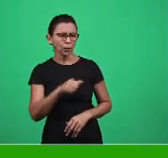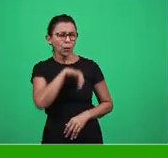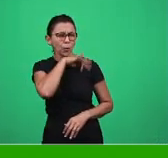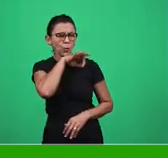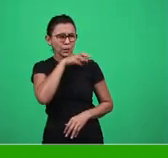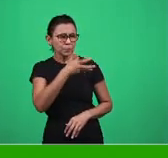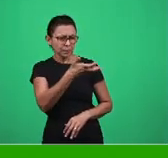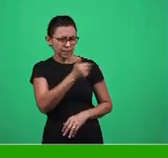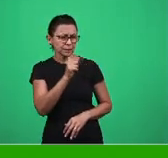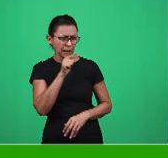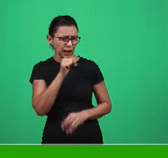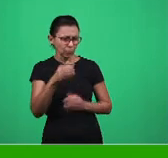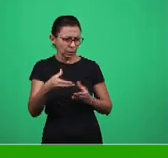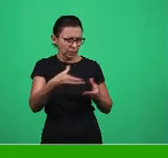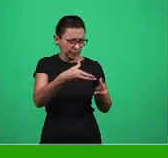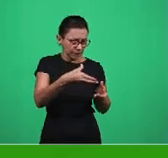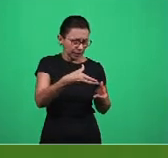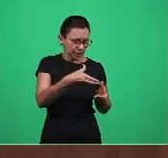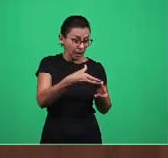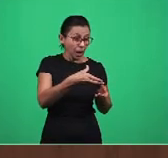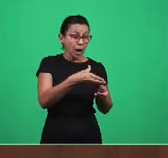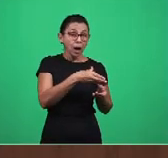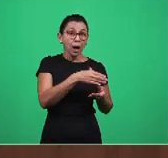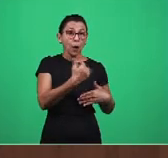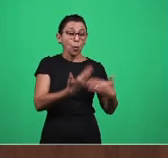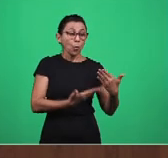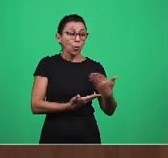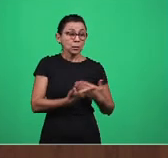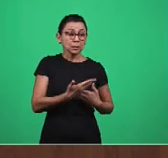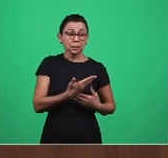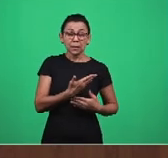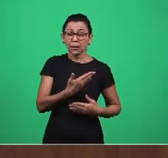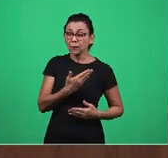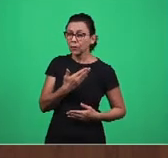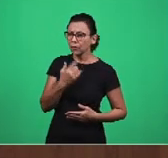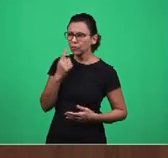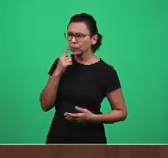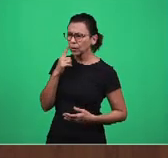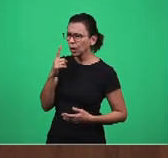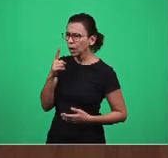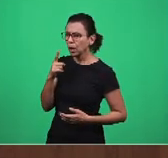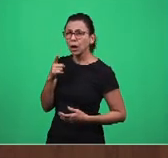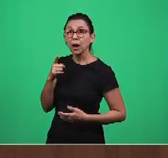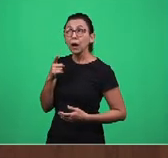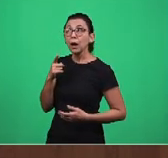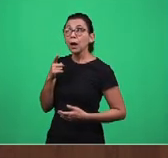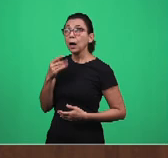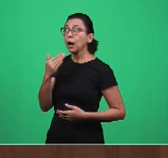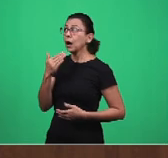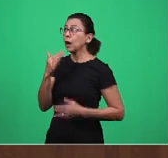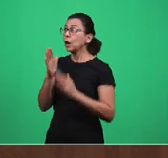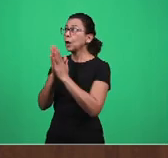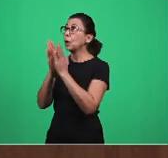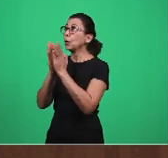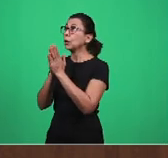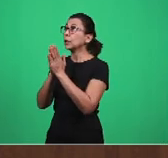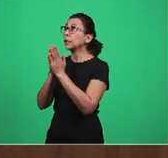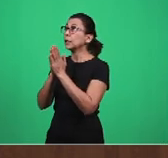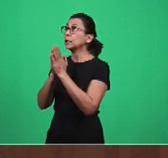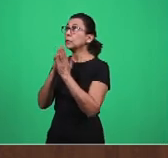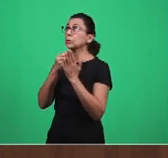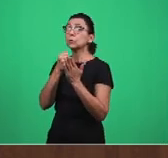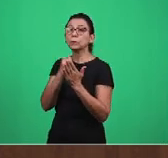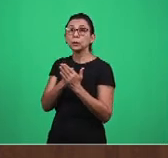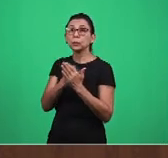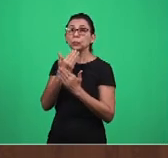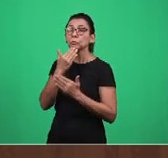boire aux animaux d'Eliezer. Eliezer donc voit un signe en train de s'accomplir. C'est exactement ce